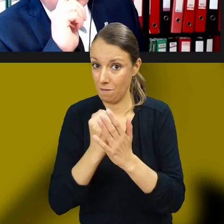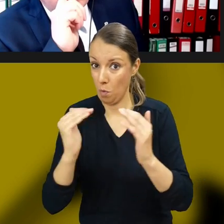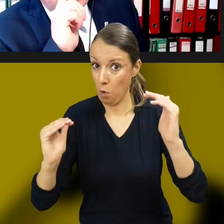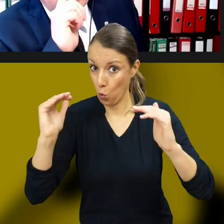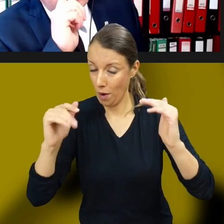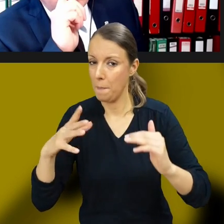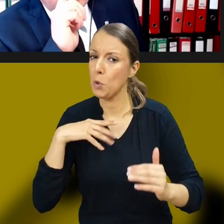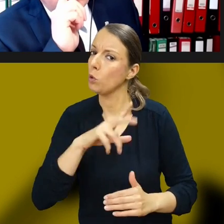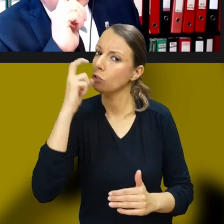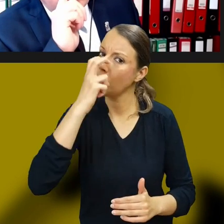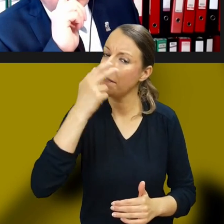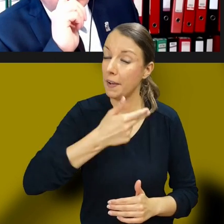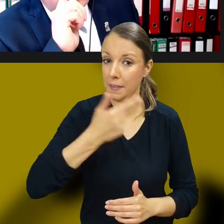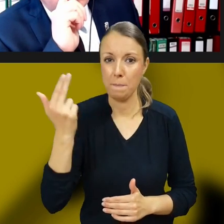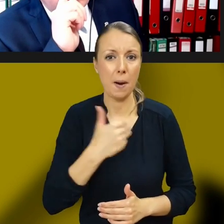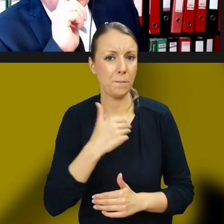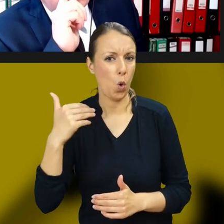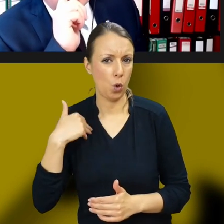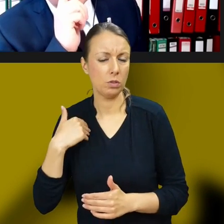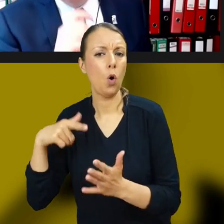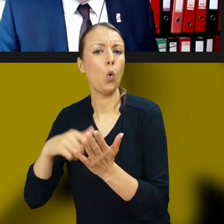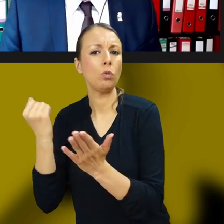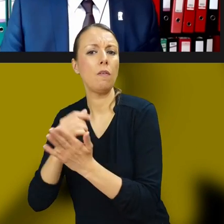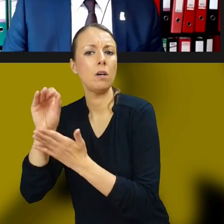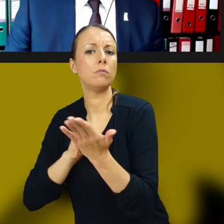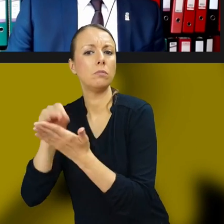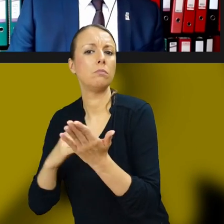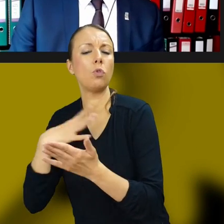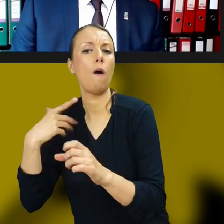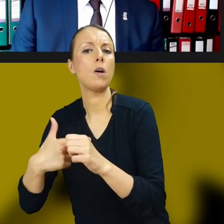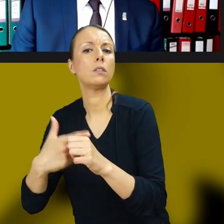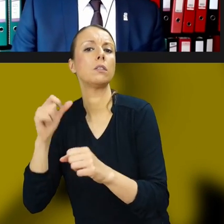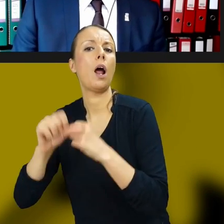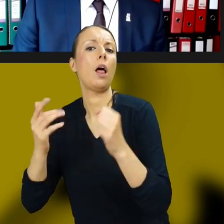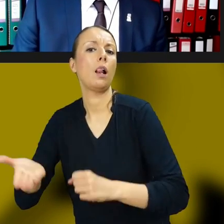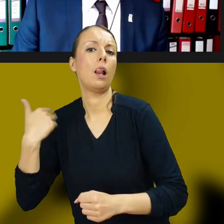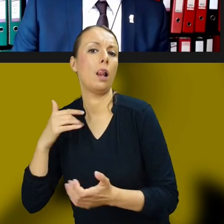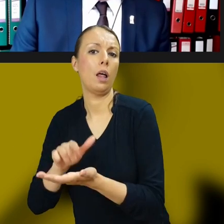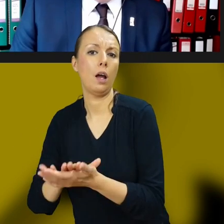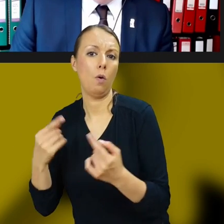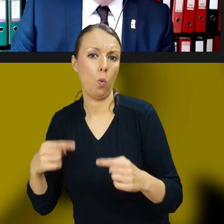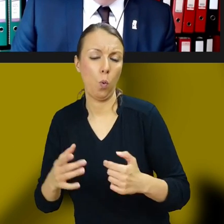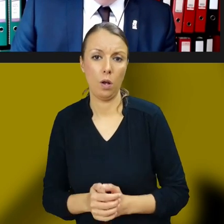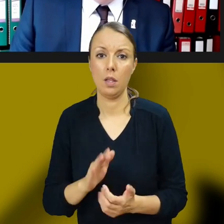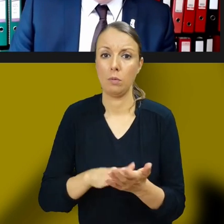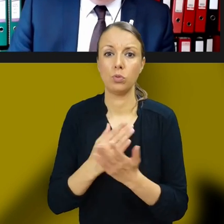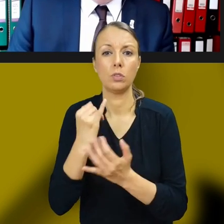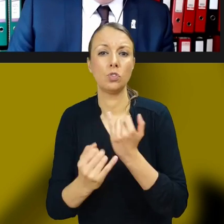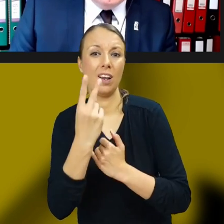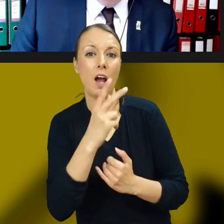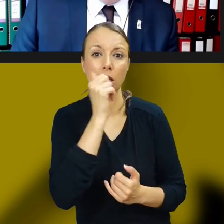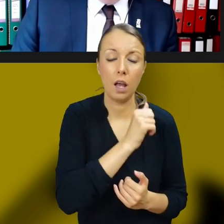którego ustawodawca polski nie przewidział 20 lat temu, co w sytuacji, w której w decyzji administracyjnej powołano by dwie tajemnice